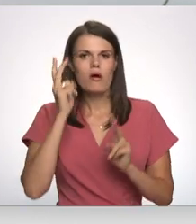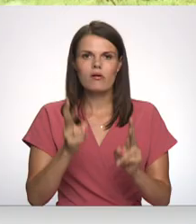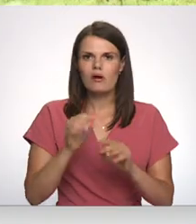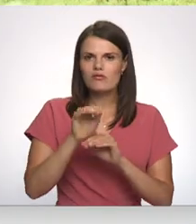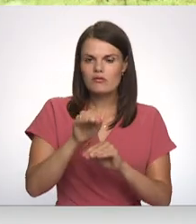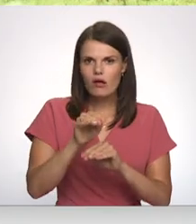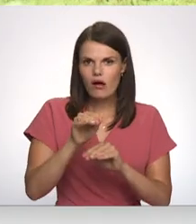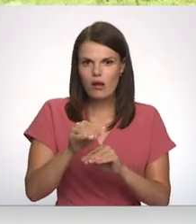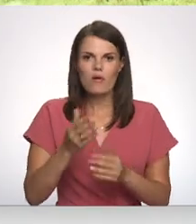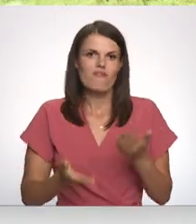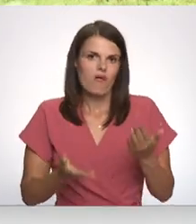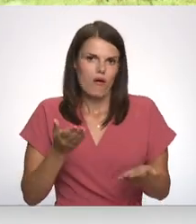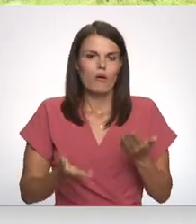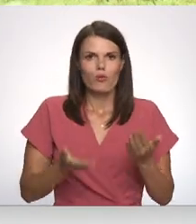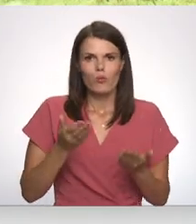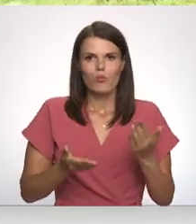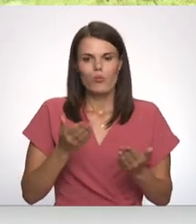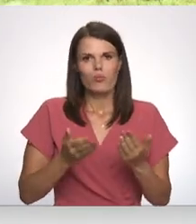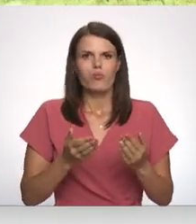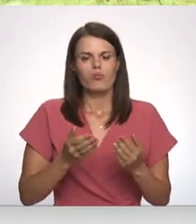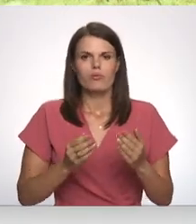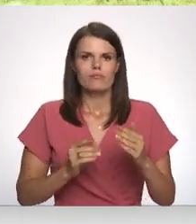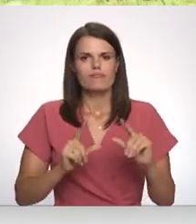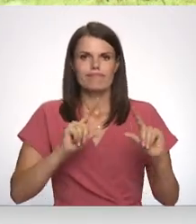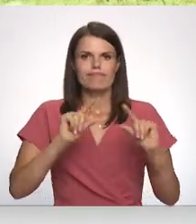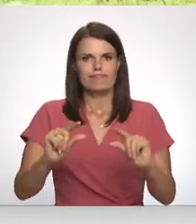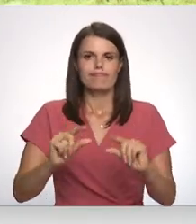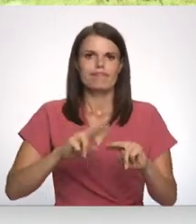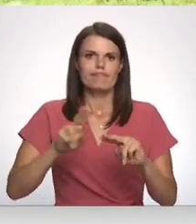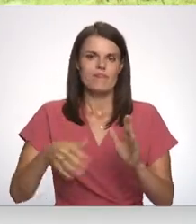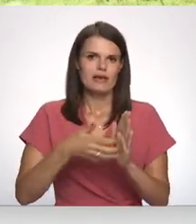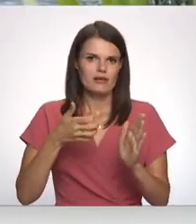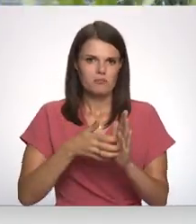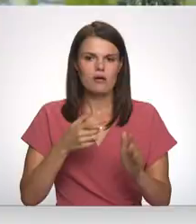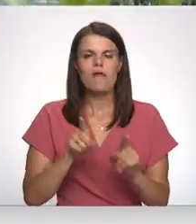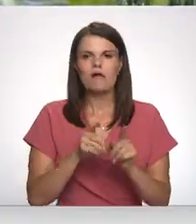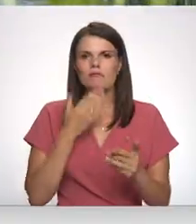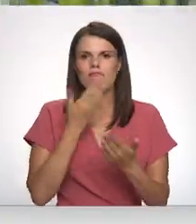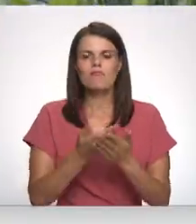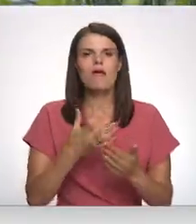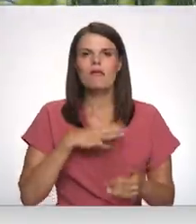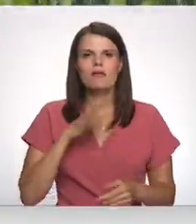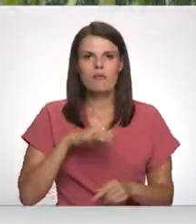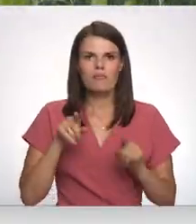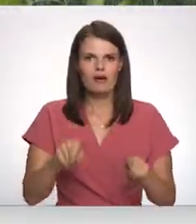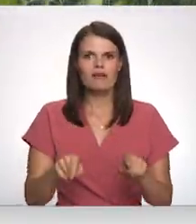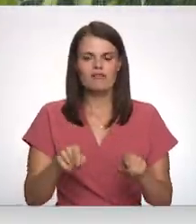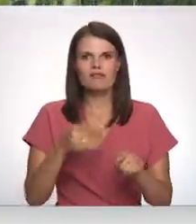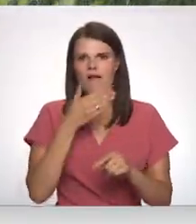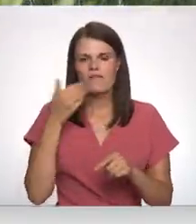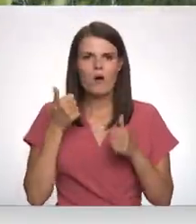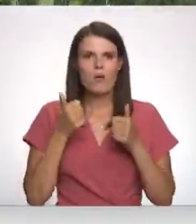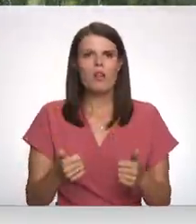saglabāšanu. Varbūt limitēta izmantošana. Minētie ir arī iemesli, kāpēc vēlamo rezultātu Ventā nav devusi